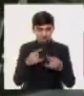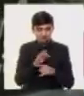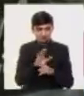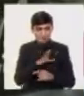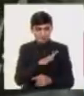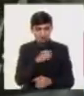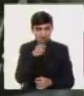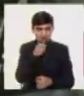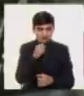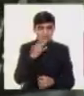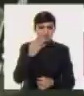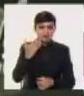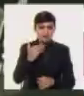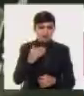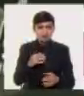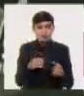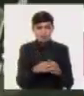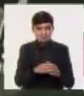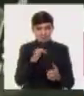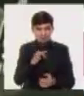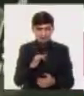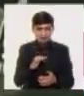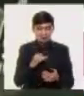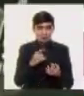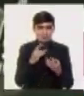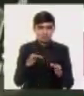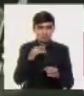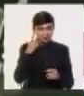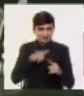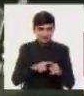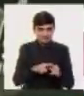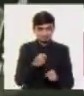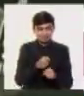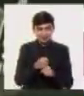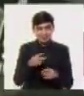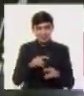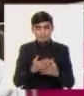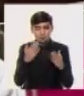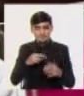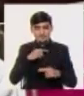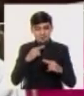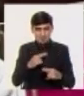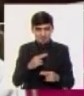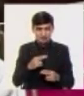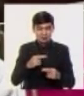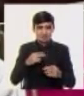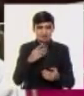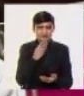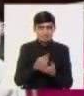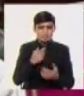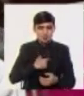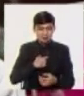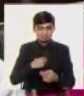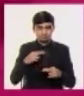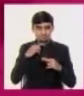эфире ведущими американскими телекомпаниями. Хотя обычно эта техническая процедура такого большого внимания к себе не привлекает.